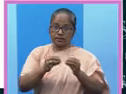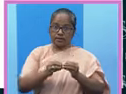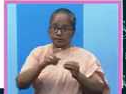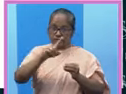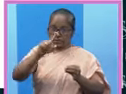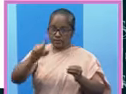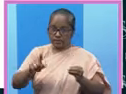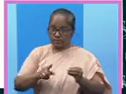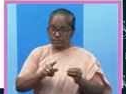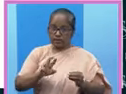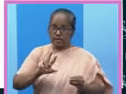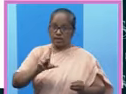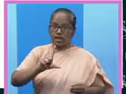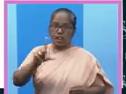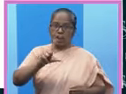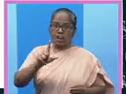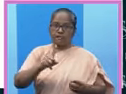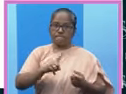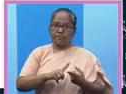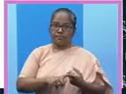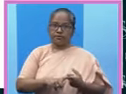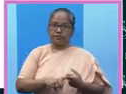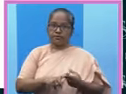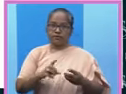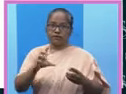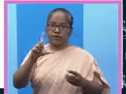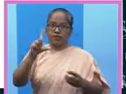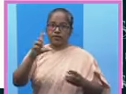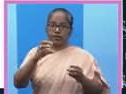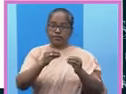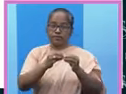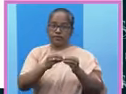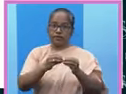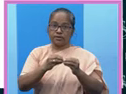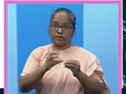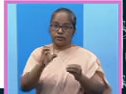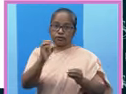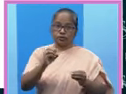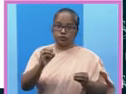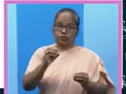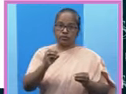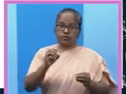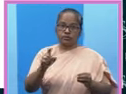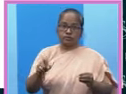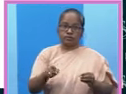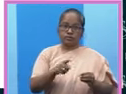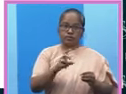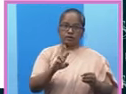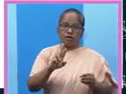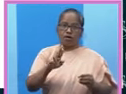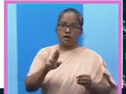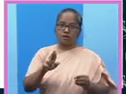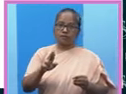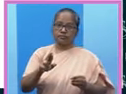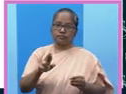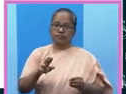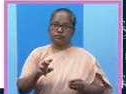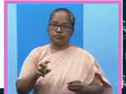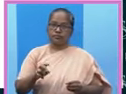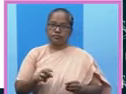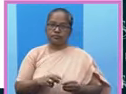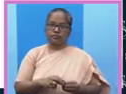நீளம் எல்லு. ப்ளஸ் இங்கேருந்து இதுவரை திரும்ப அளக்கணும், என்னது? ஆர். முடிஞ்சிச்சா? இங்கேருந்து ஆரம், இங்கேருந்து